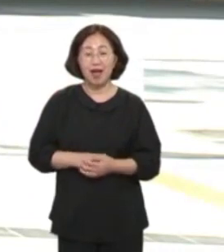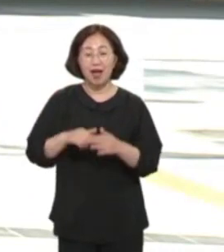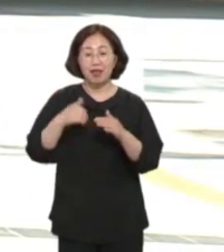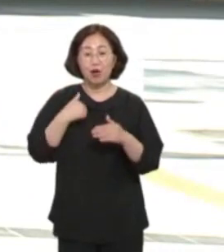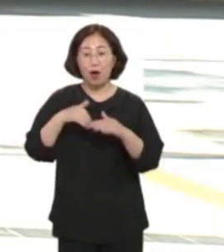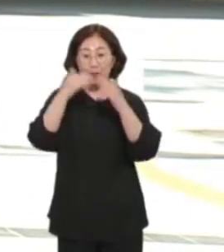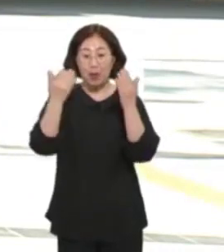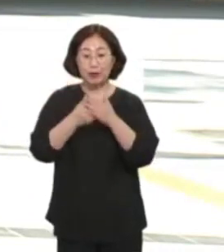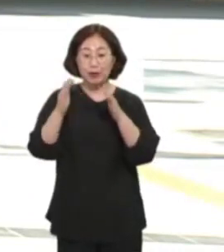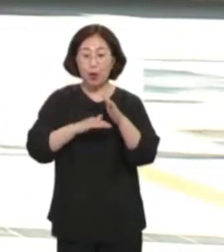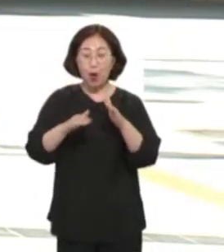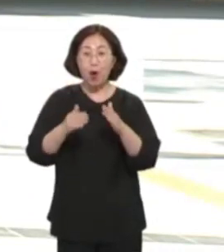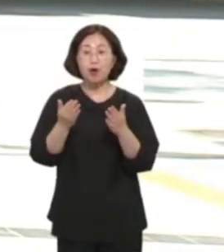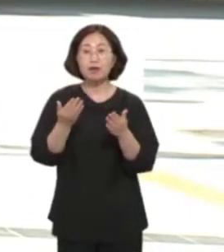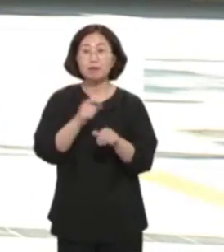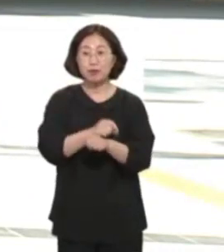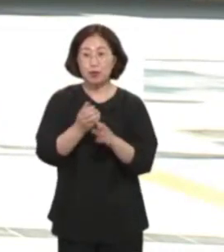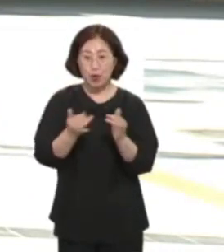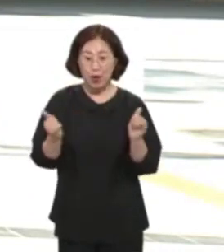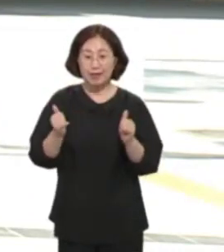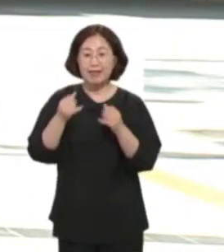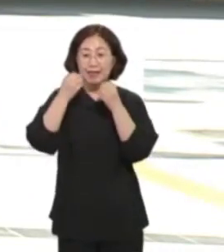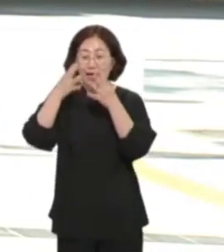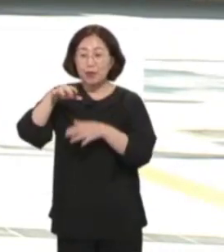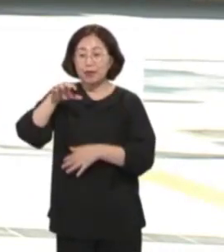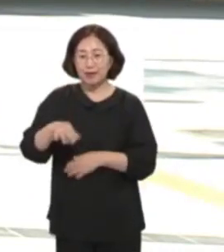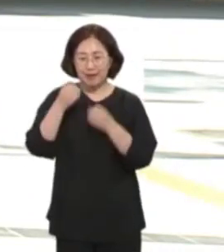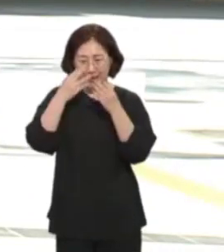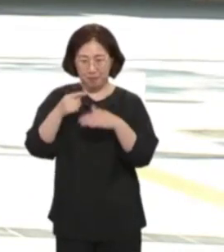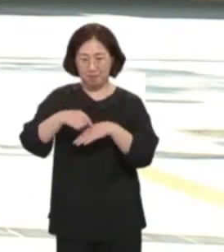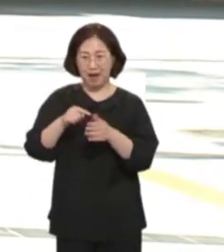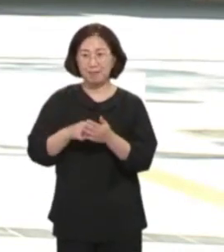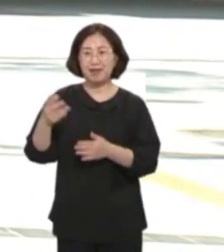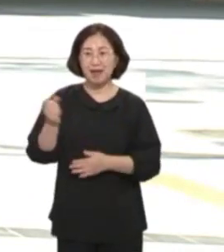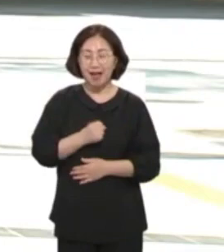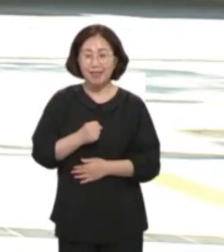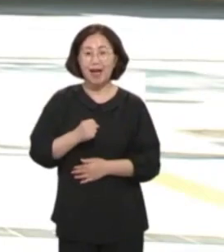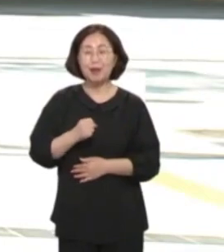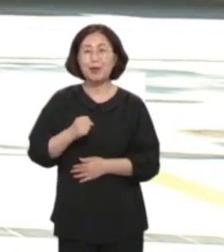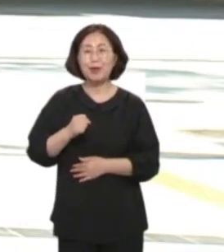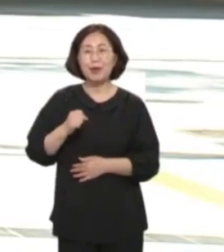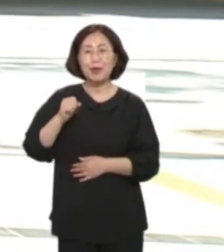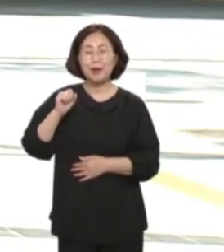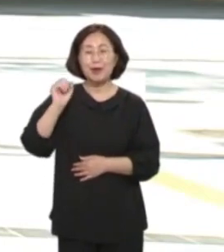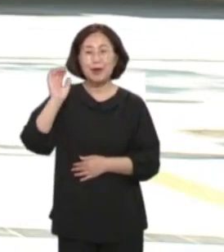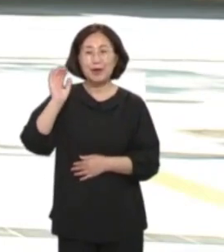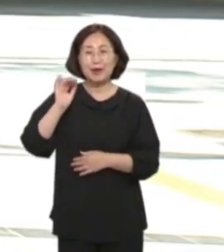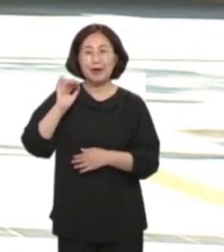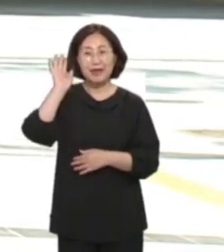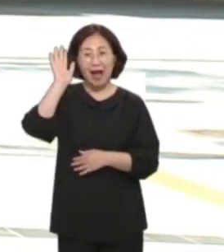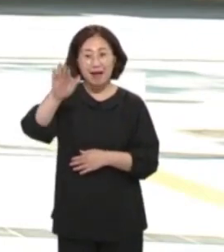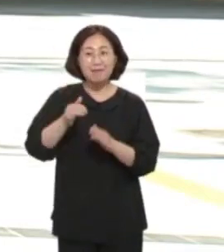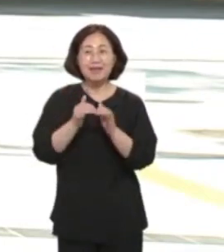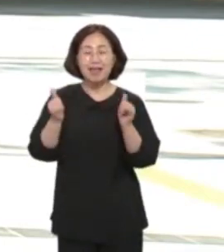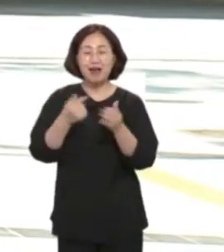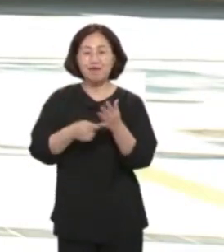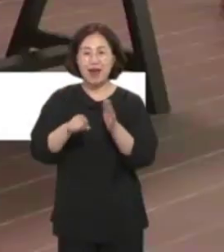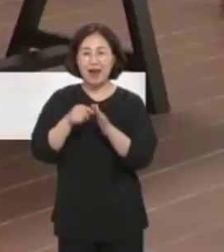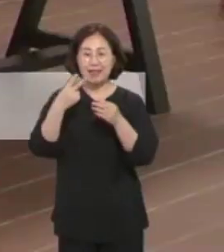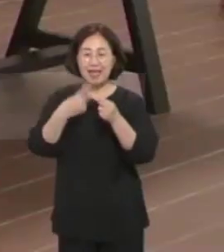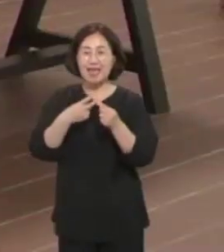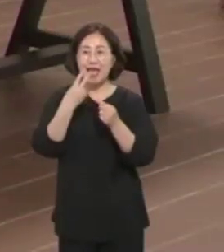공직자는 새로운 환경에서 새로운 마음으로 다음 세대를 위한 제2의 도약을